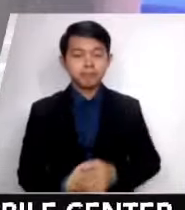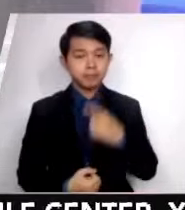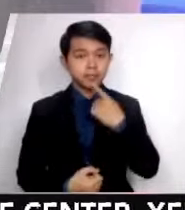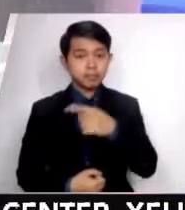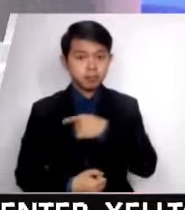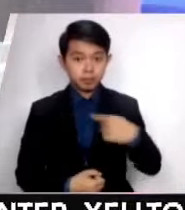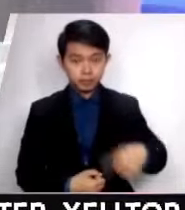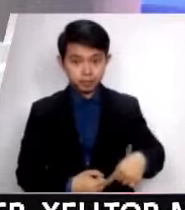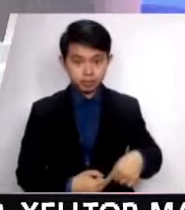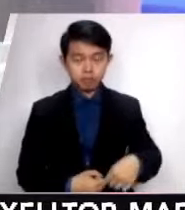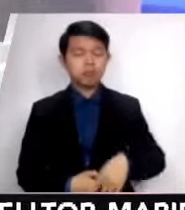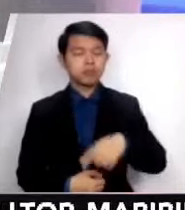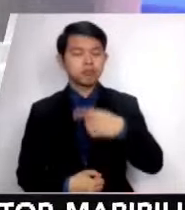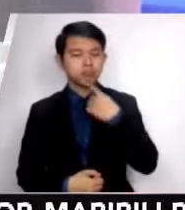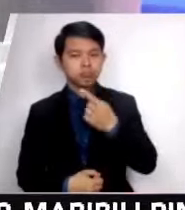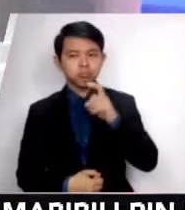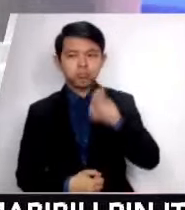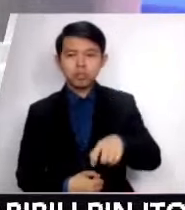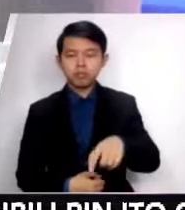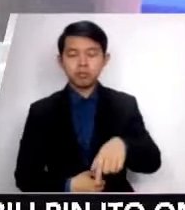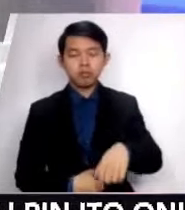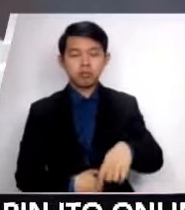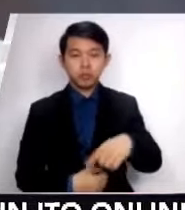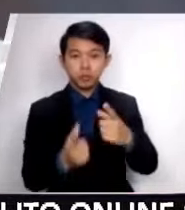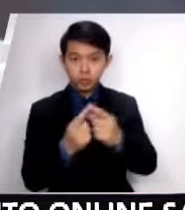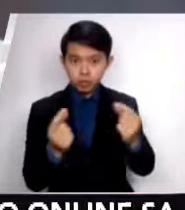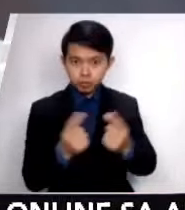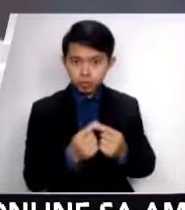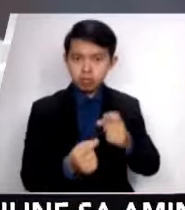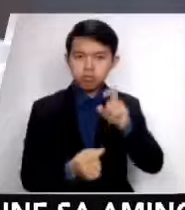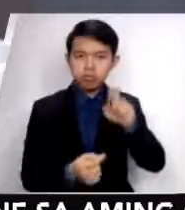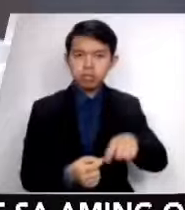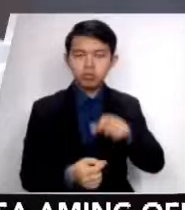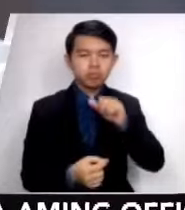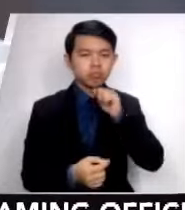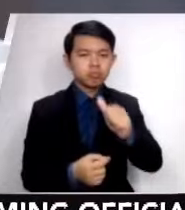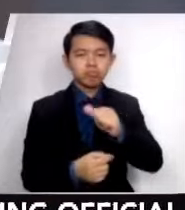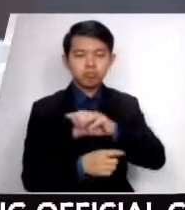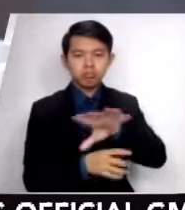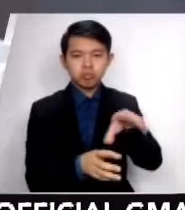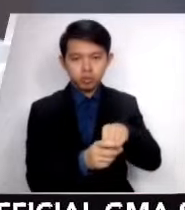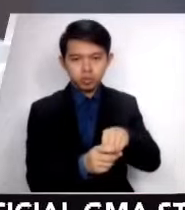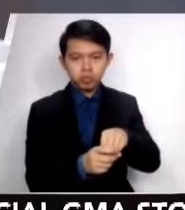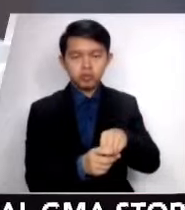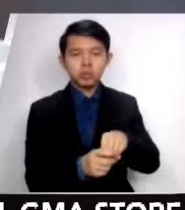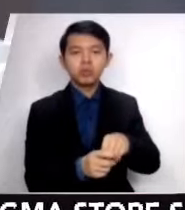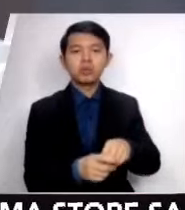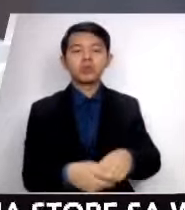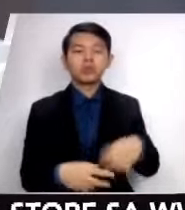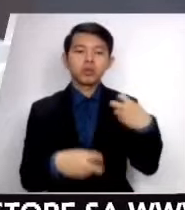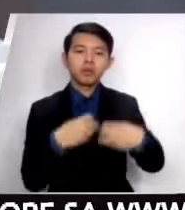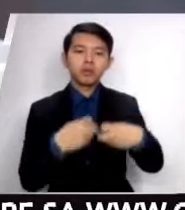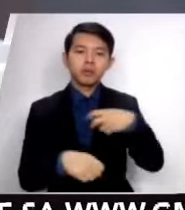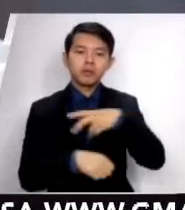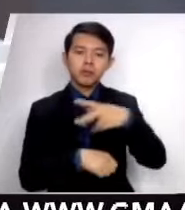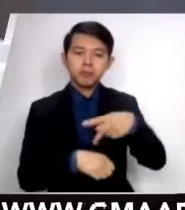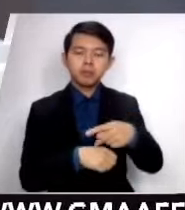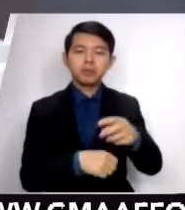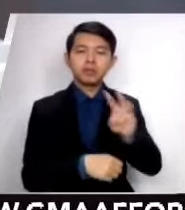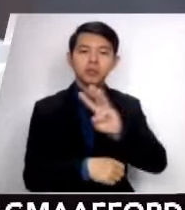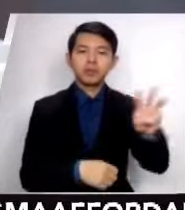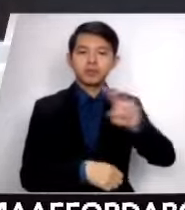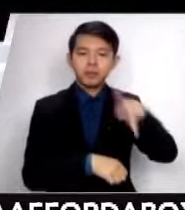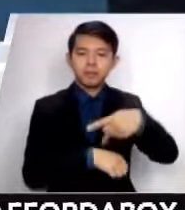Japan sa issue sa West Philippine Sea. Sinabi ni Ambassador Endo na lehitimong issue ito sa buong rehiyon. Mahalaga raw